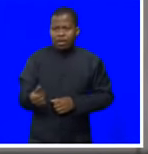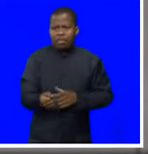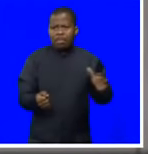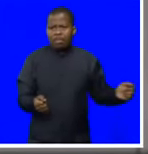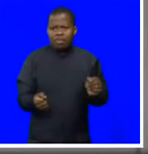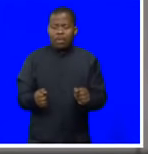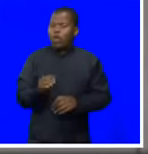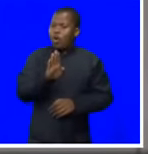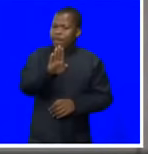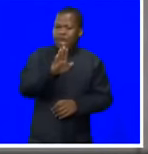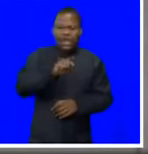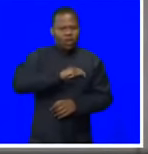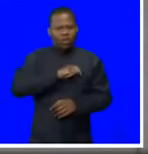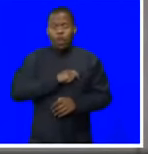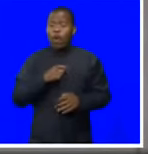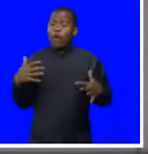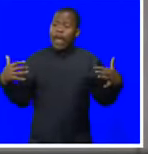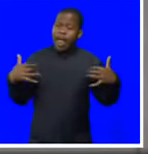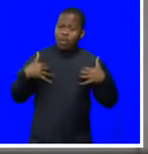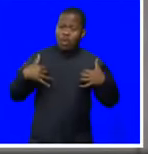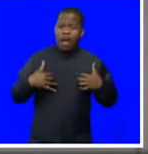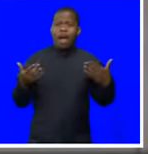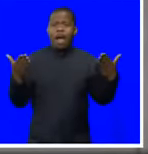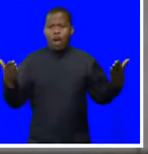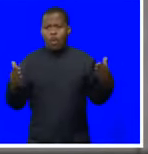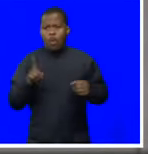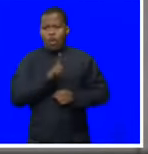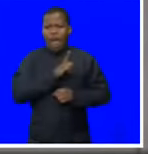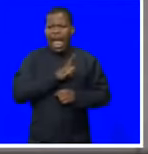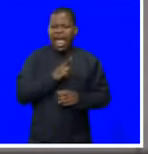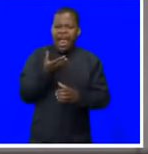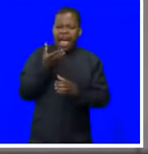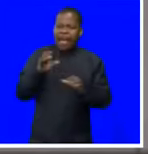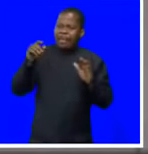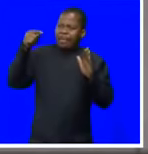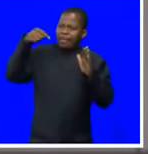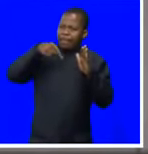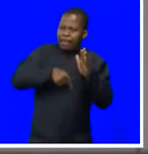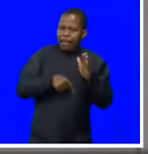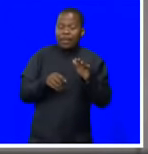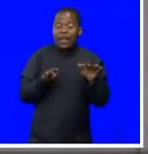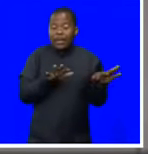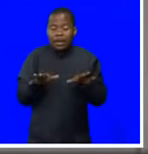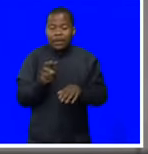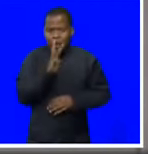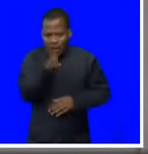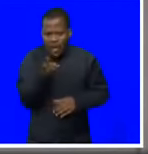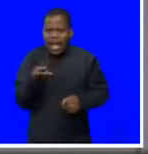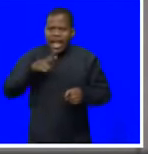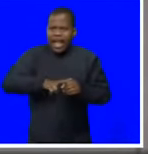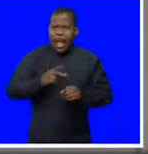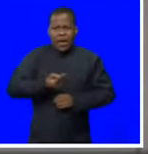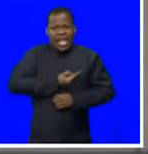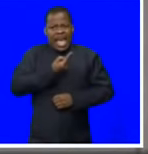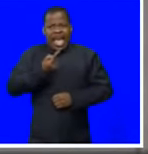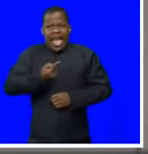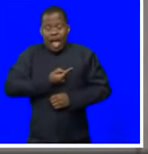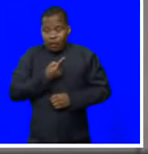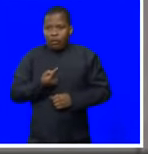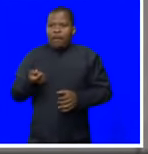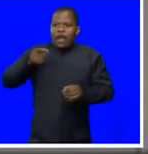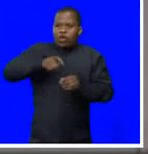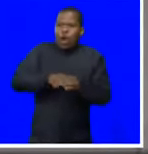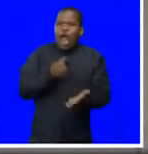kahle sekuyawukhanza ku kubulala live nathi siyakhala ngakhala mina so